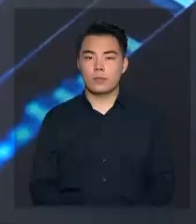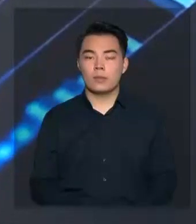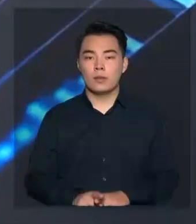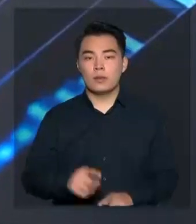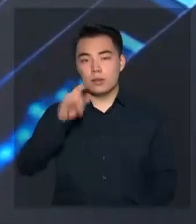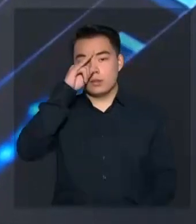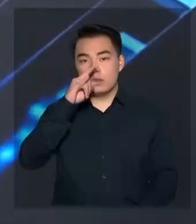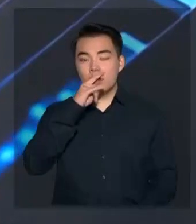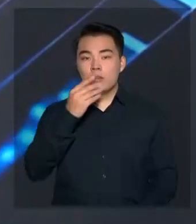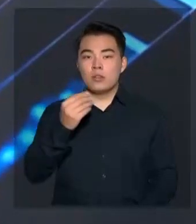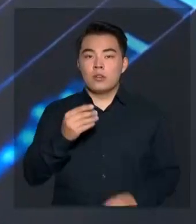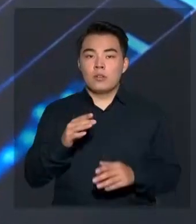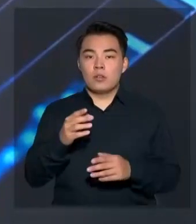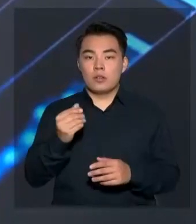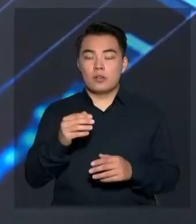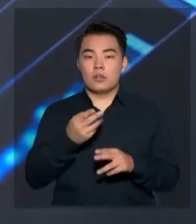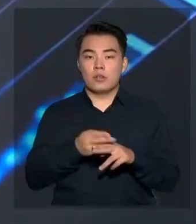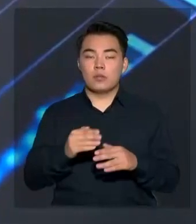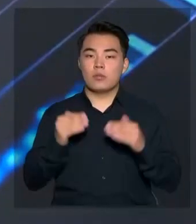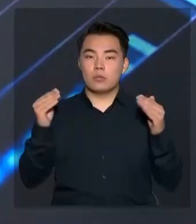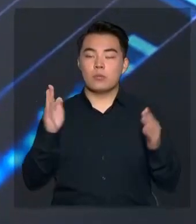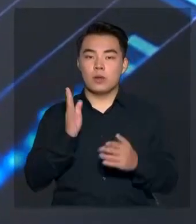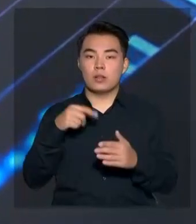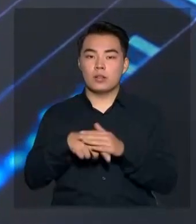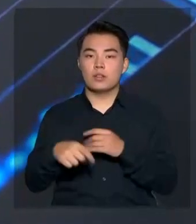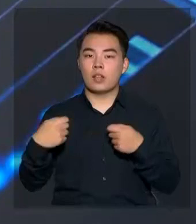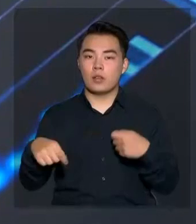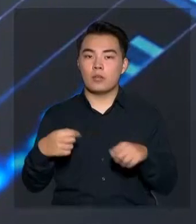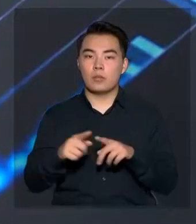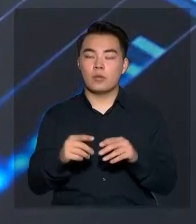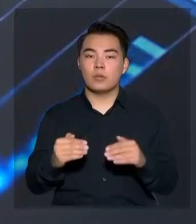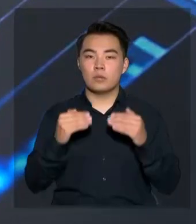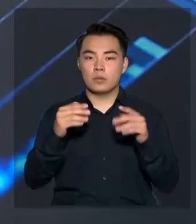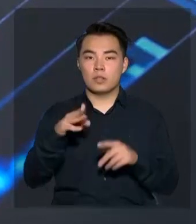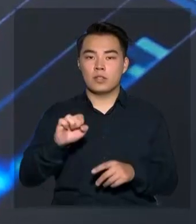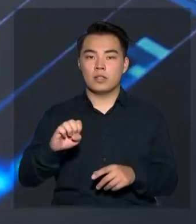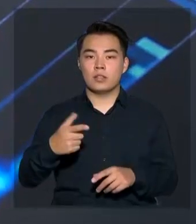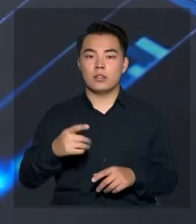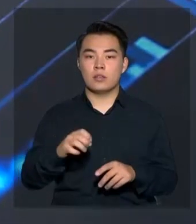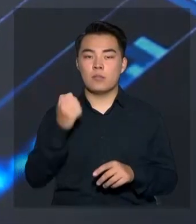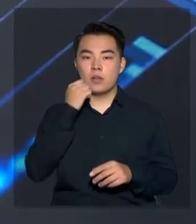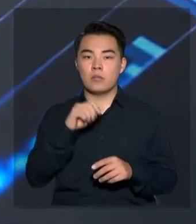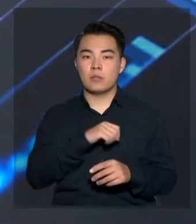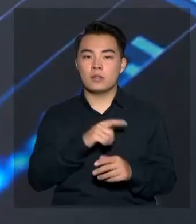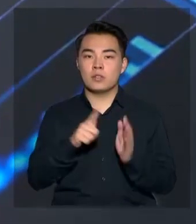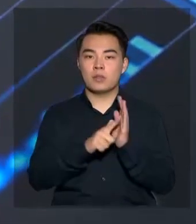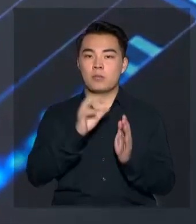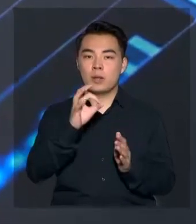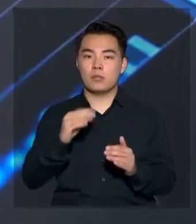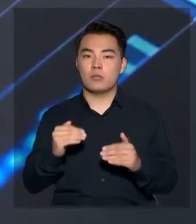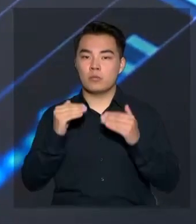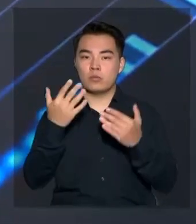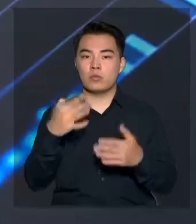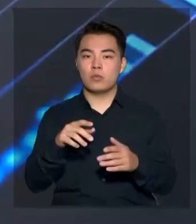спрос на казахстанскую валюту растет в России объемы торгов в тенге на Московской фондовой бирже за неделю выросли на семь